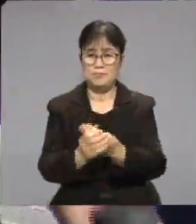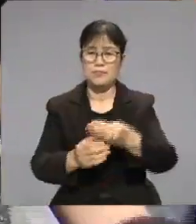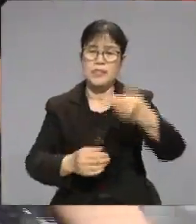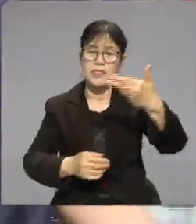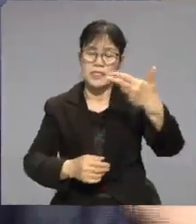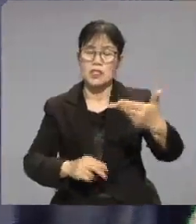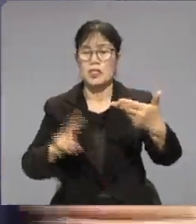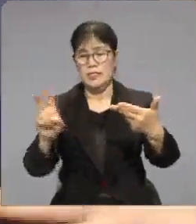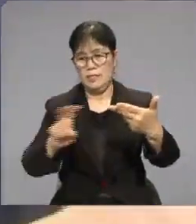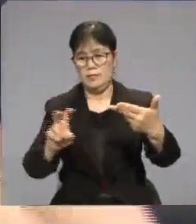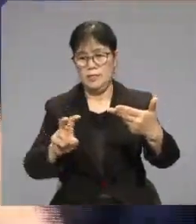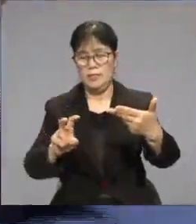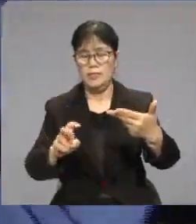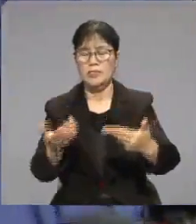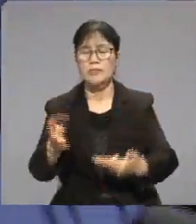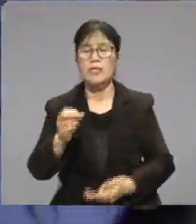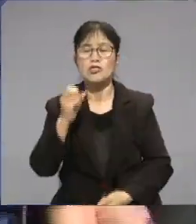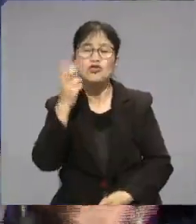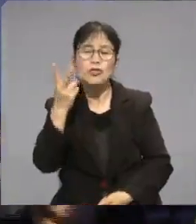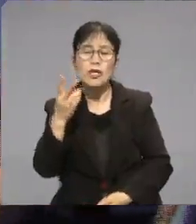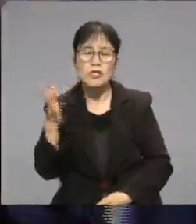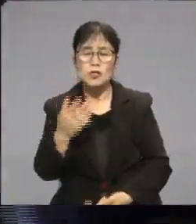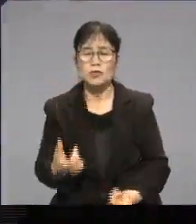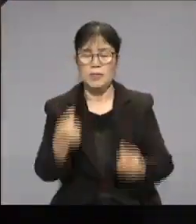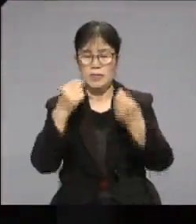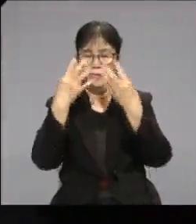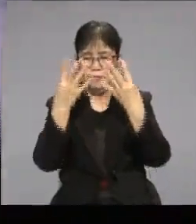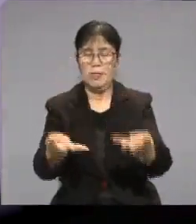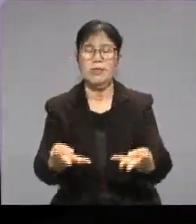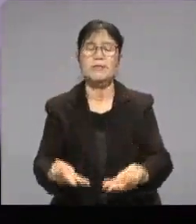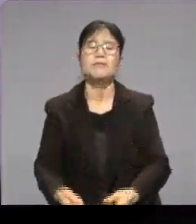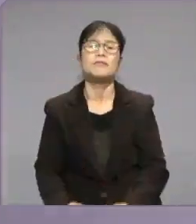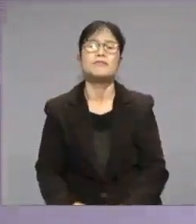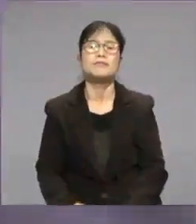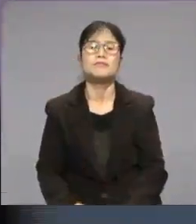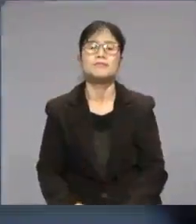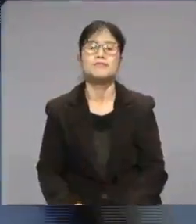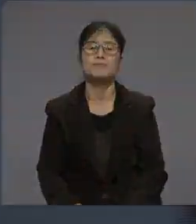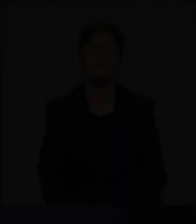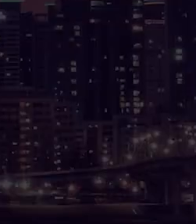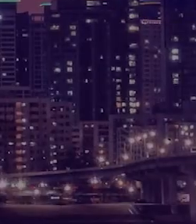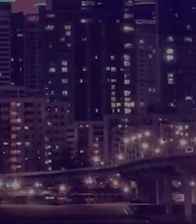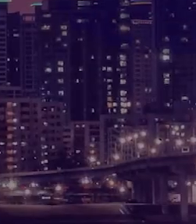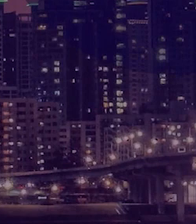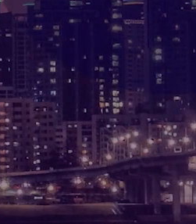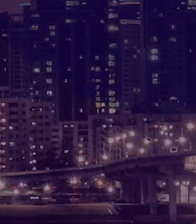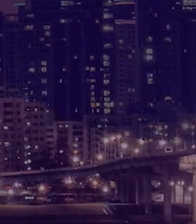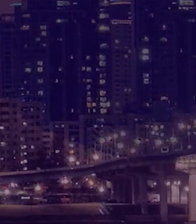20일로 두 달가량 일찍 풀려났습니다. OBS 뉴스 이정현입니다.